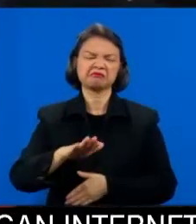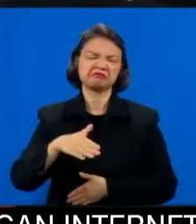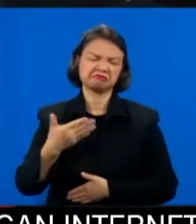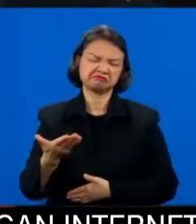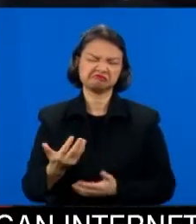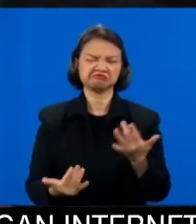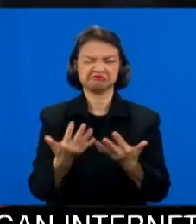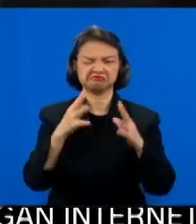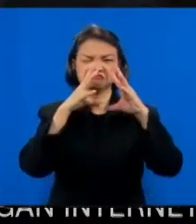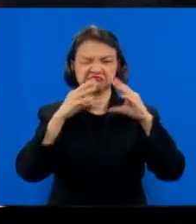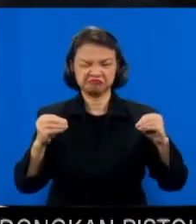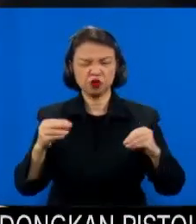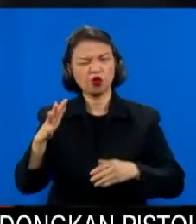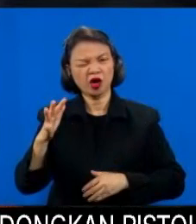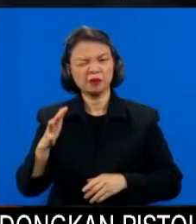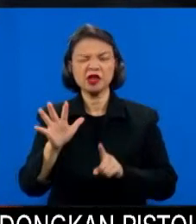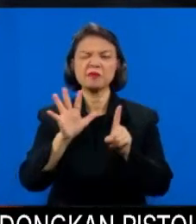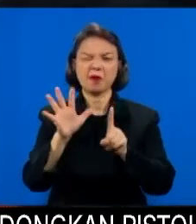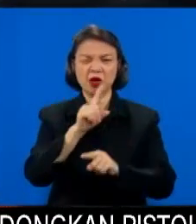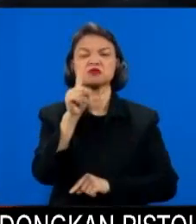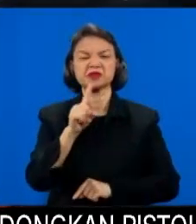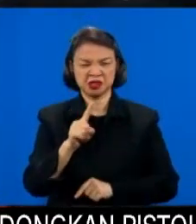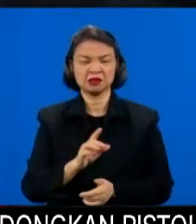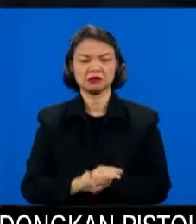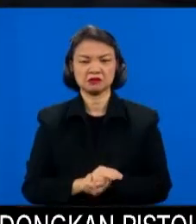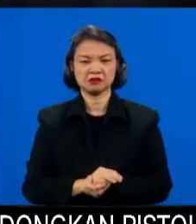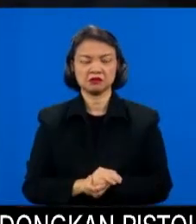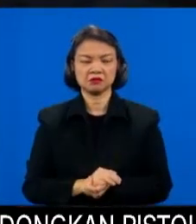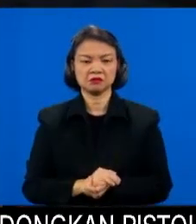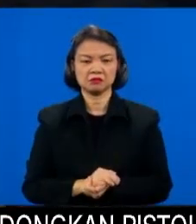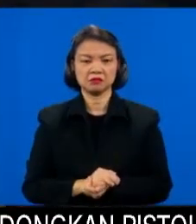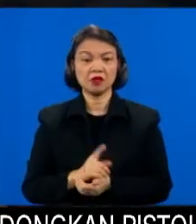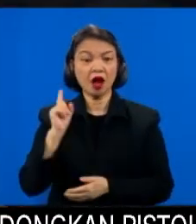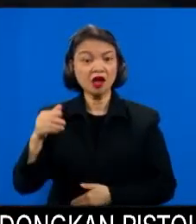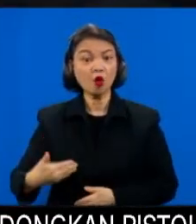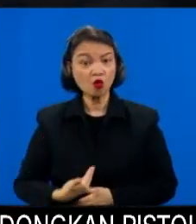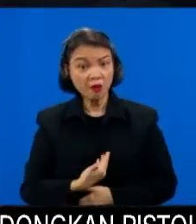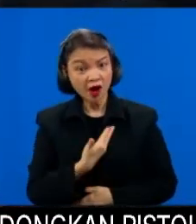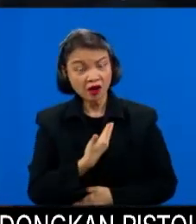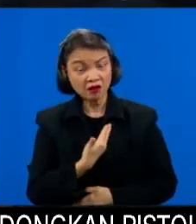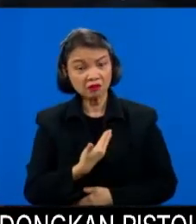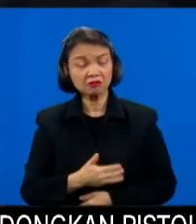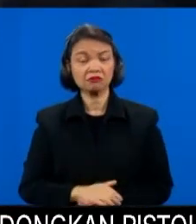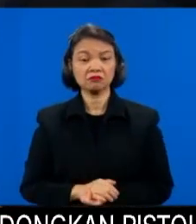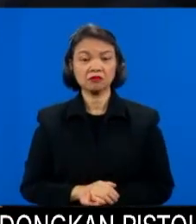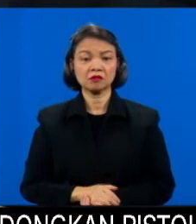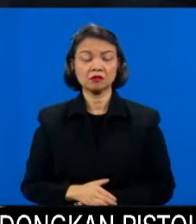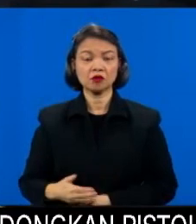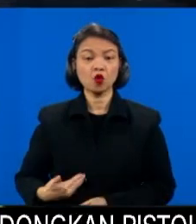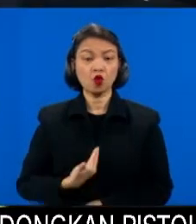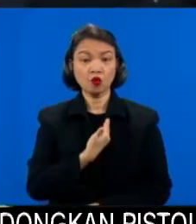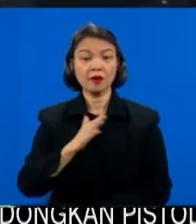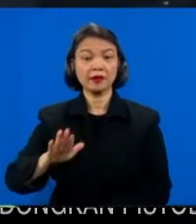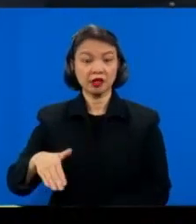Pemadaman kurang lebih 15 menit sampai selesai. Ada korban, Bang? Korbannya 4 orang,